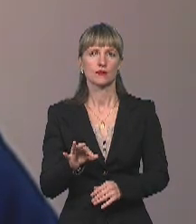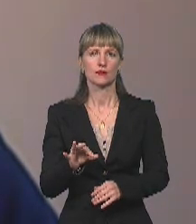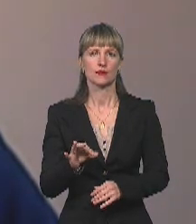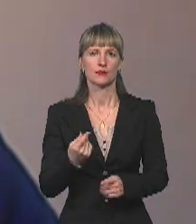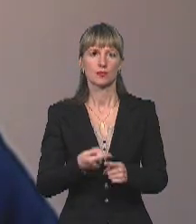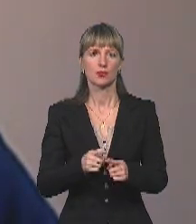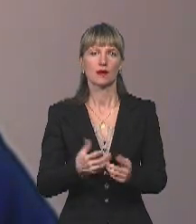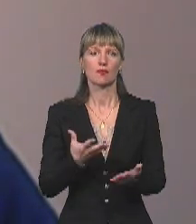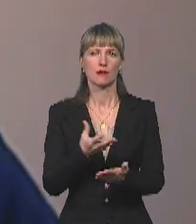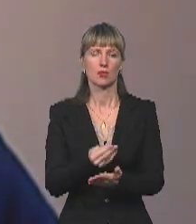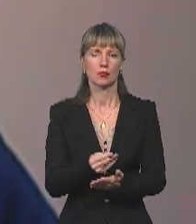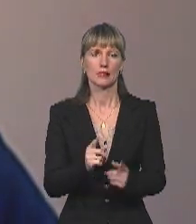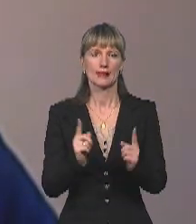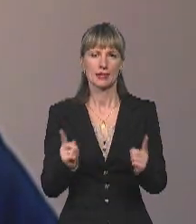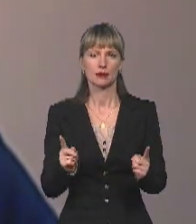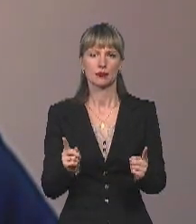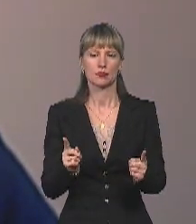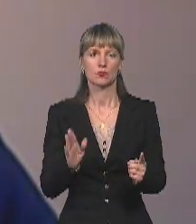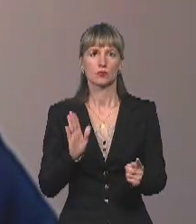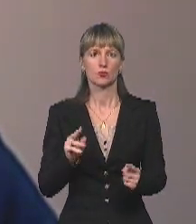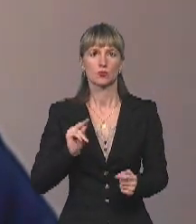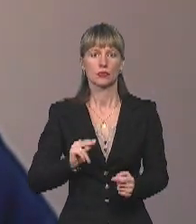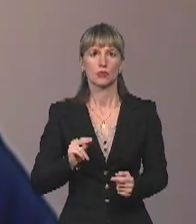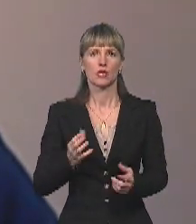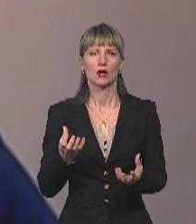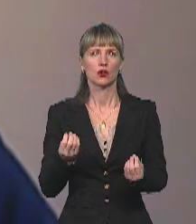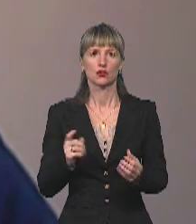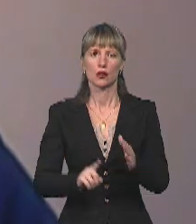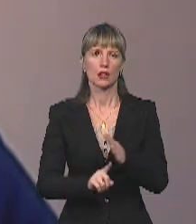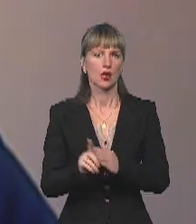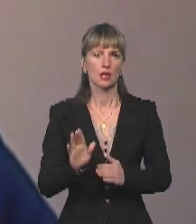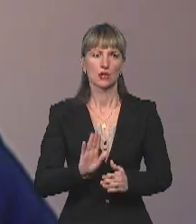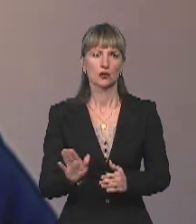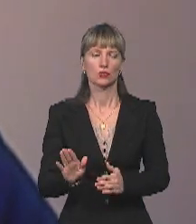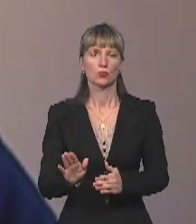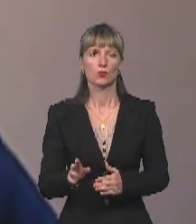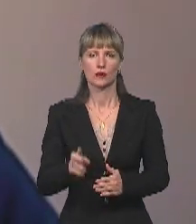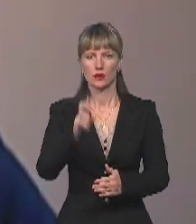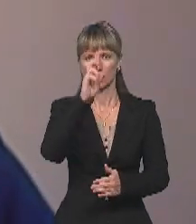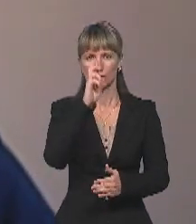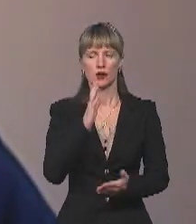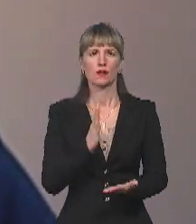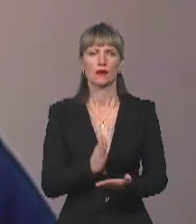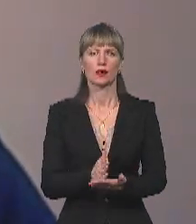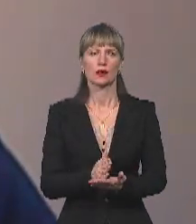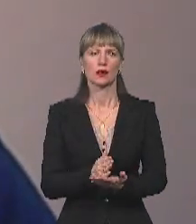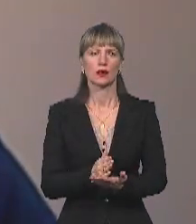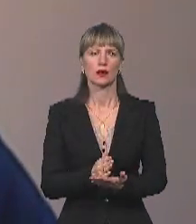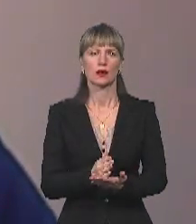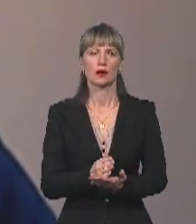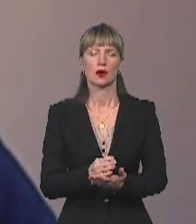це виплати термін дії, яких ще не наступив. Тобто держави є, ну, фонду